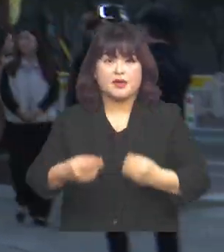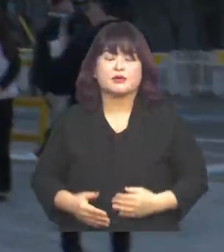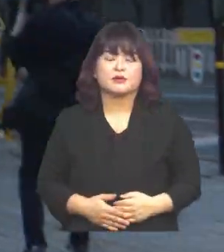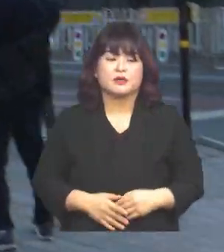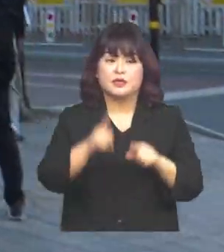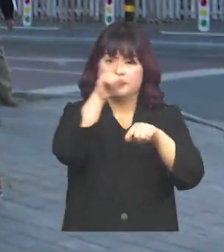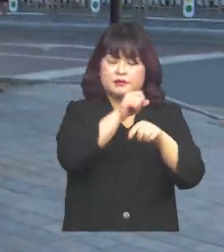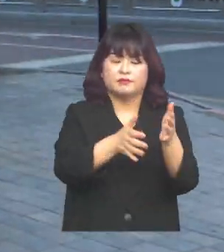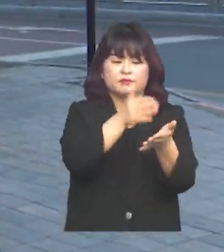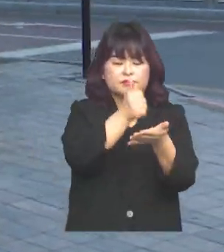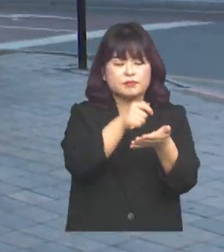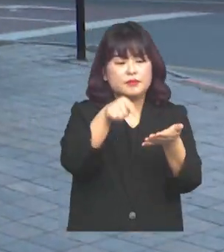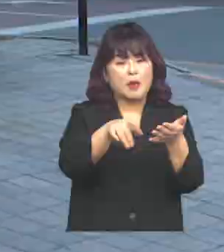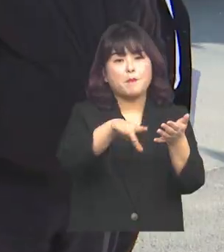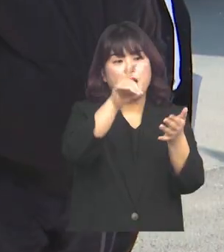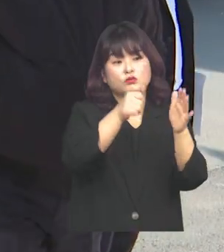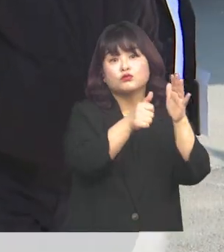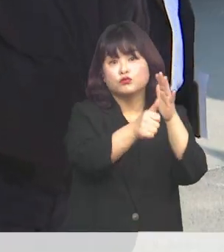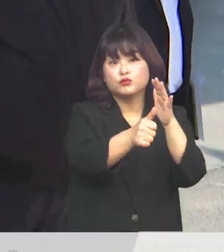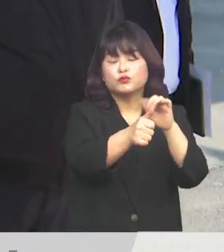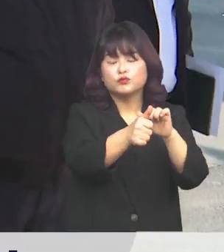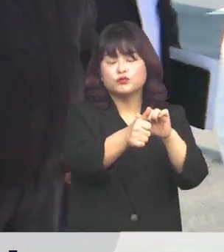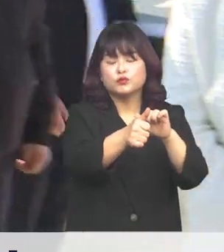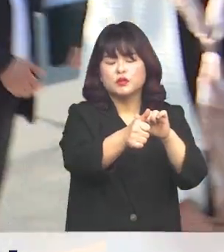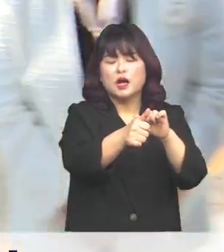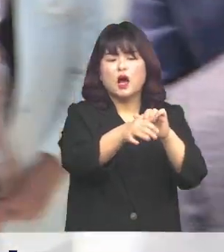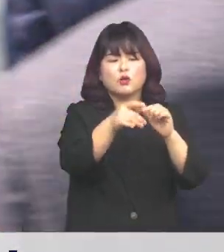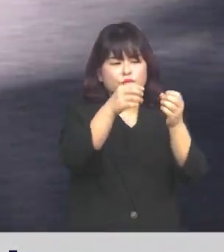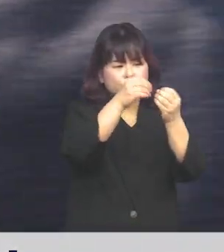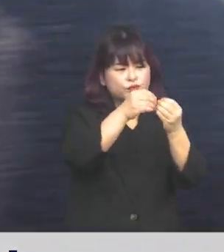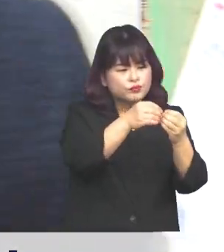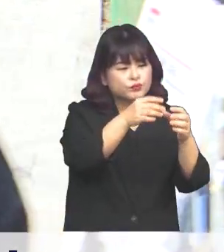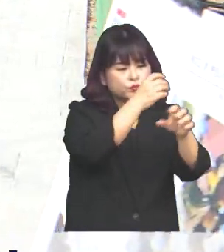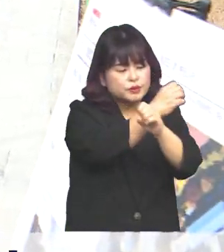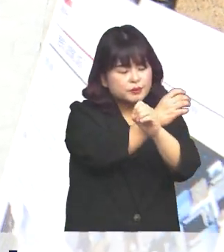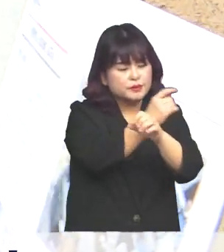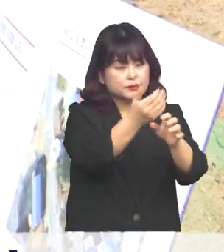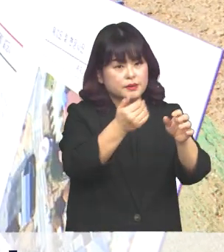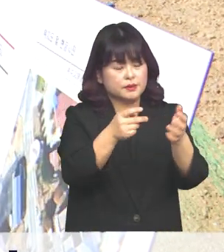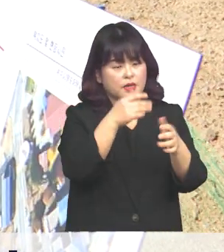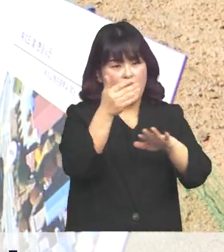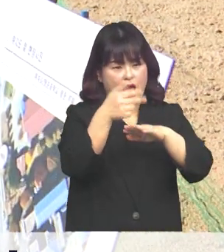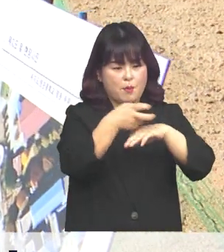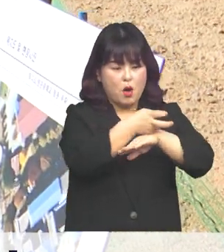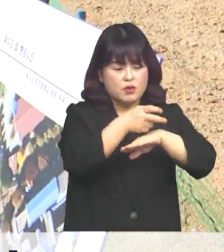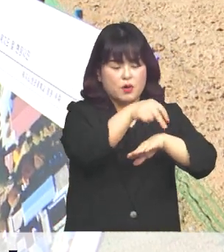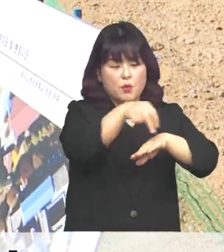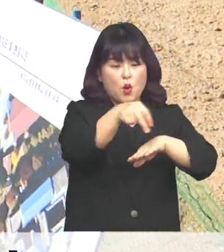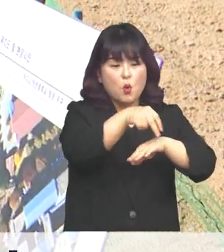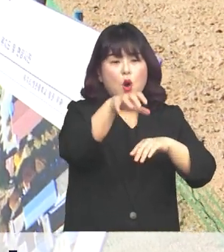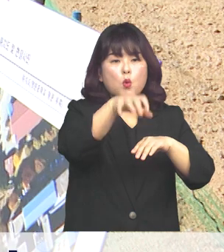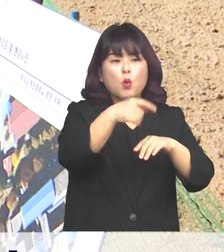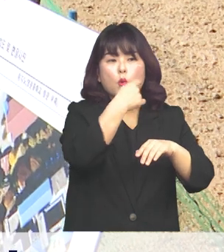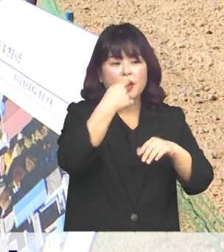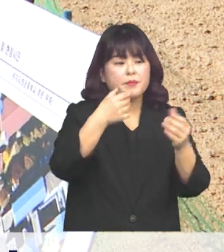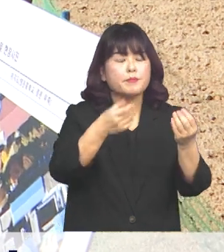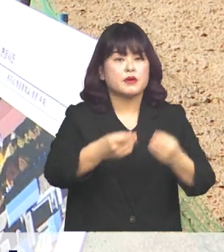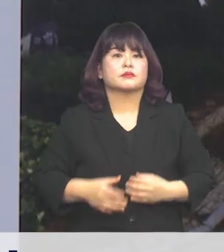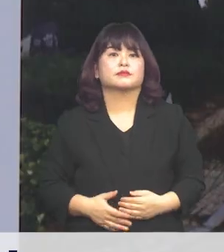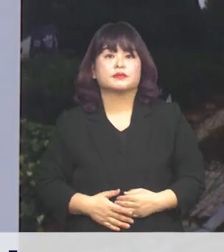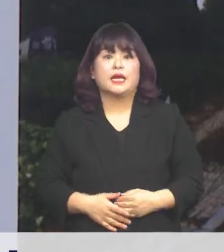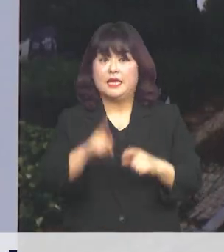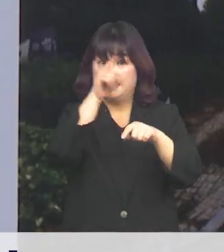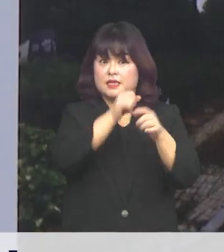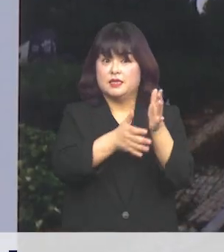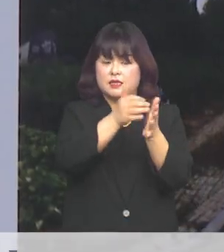살폈습니다. 이 시장은 먼저 영문중을 찾아 정문 앞 도로변에 시가 새로 조성한 통학 차량 승하차 베일을